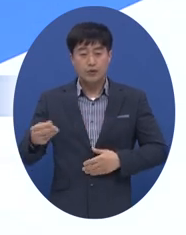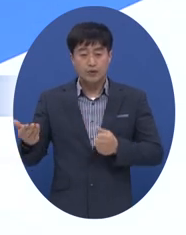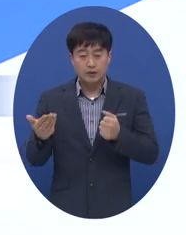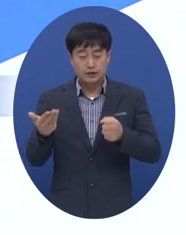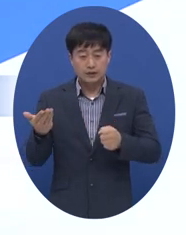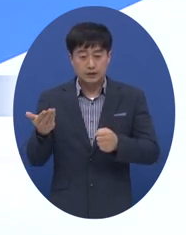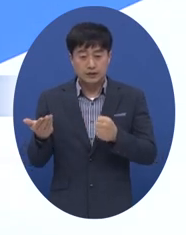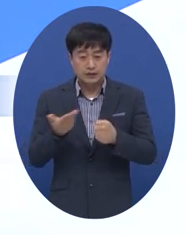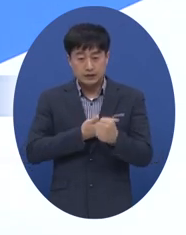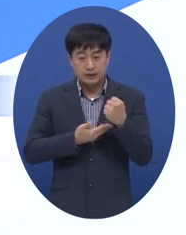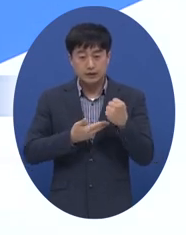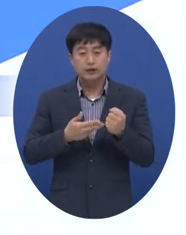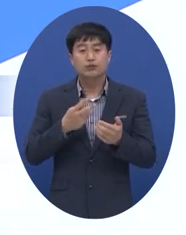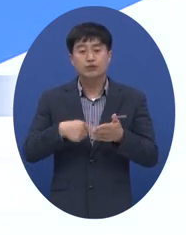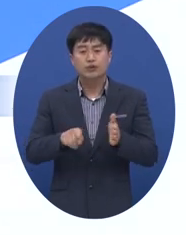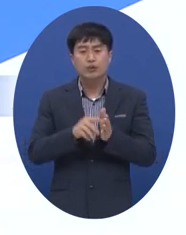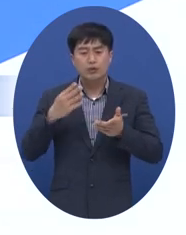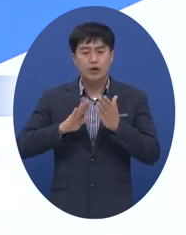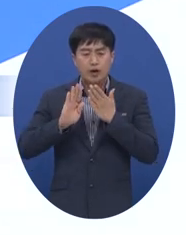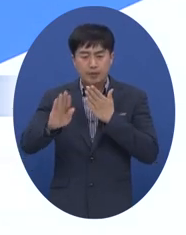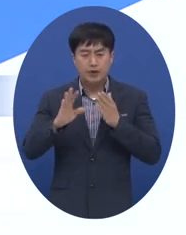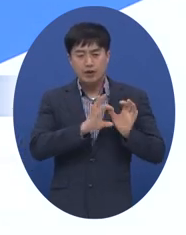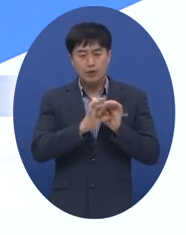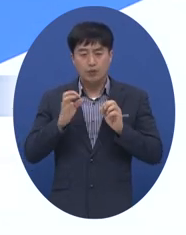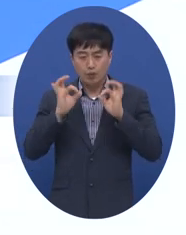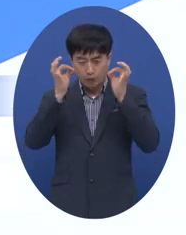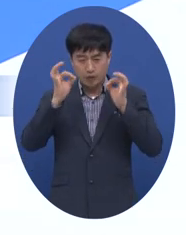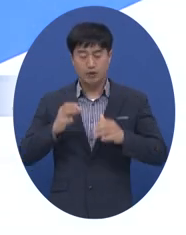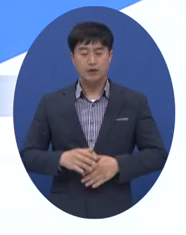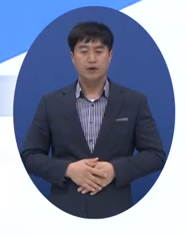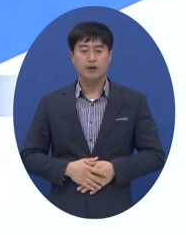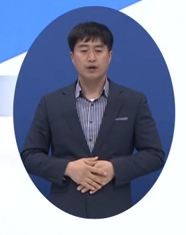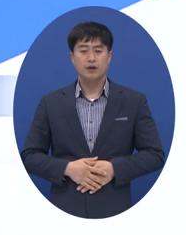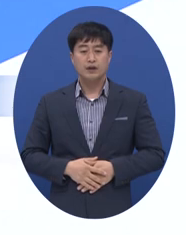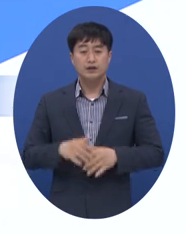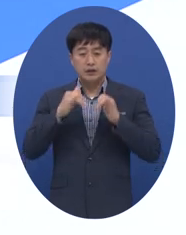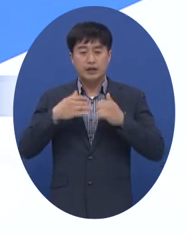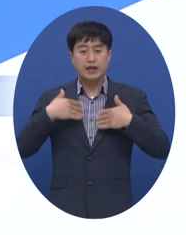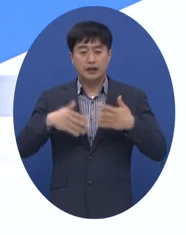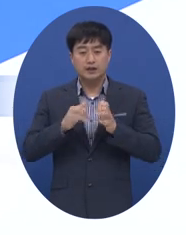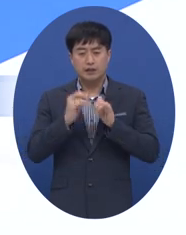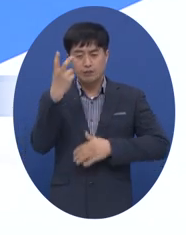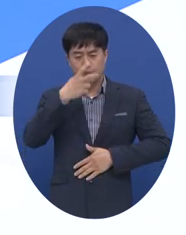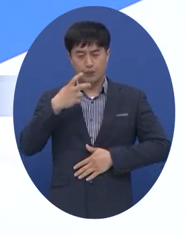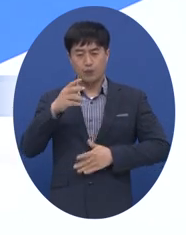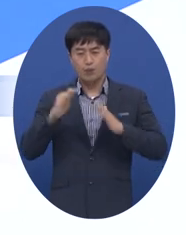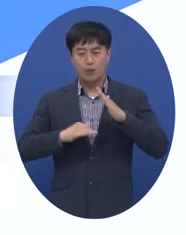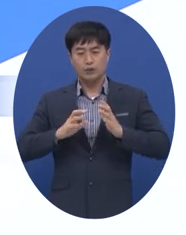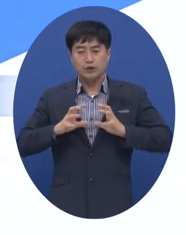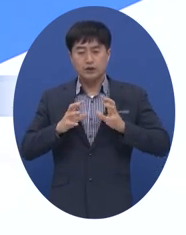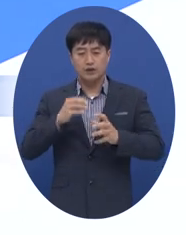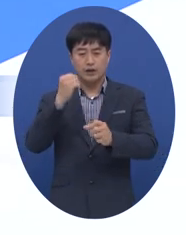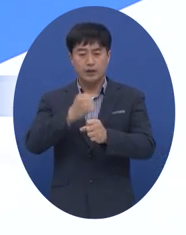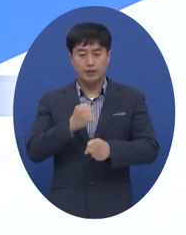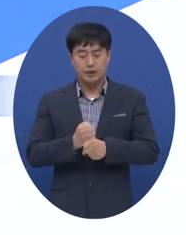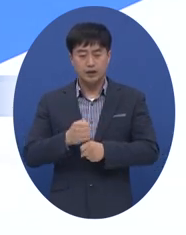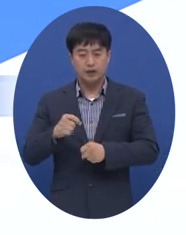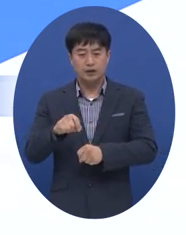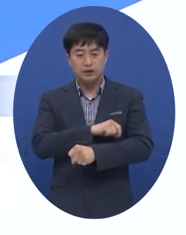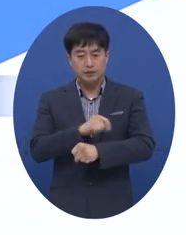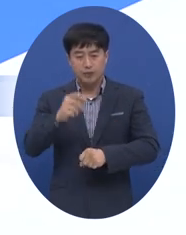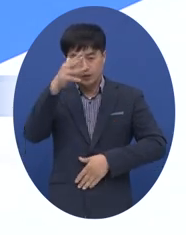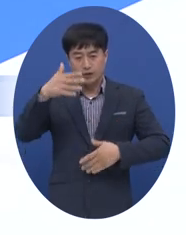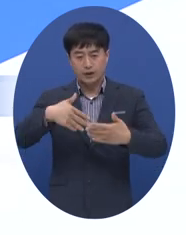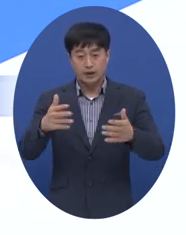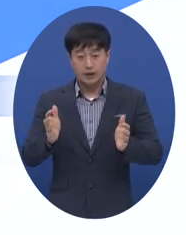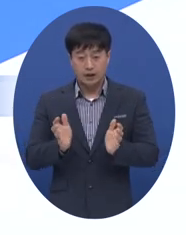대부업을 뿌리 뽑기 위해 경기도는 앞으로도 계속 노력할 것입니다. 사회적 약자를 보호하고 공정한